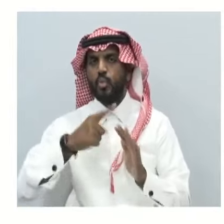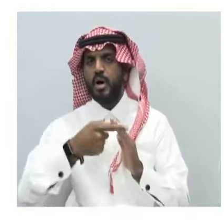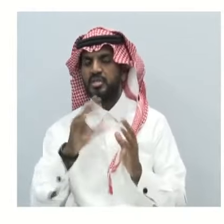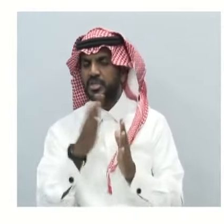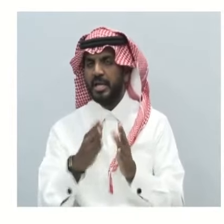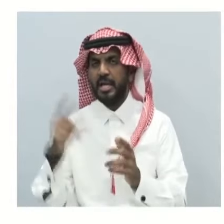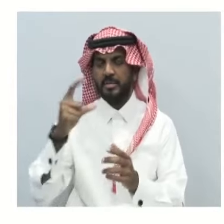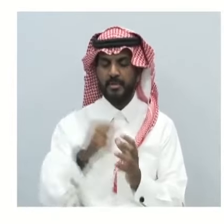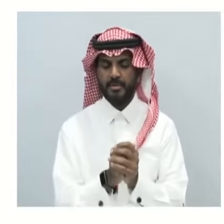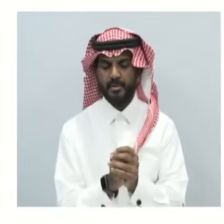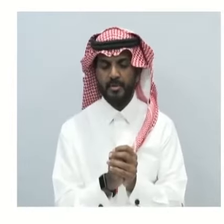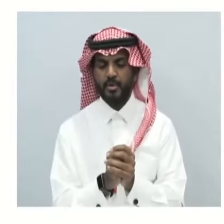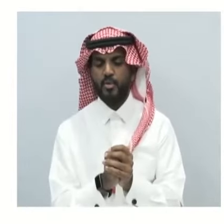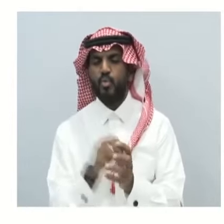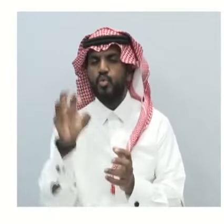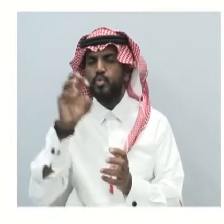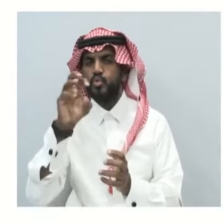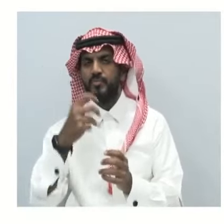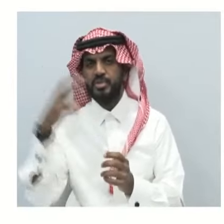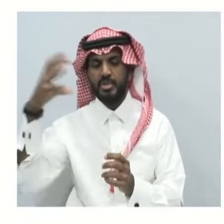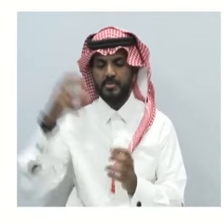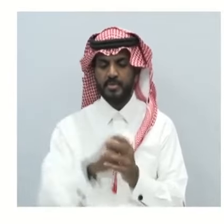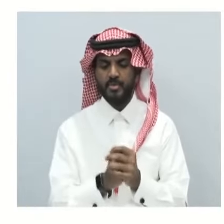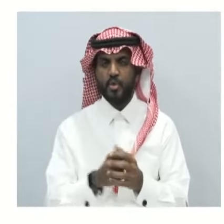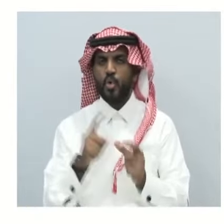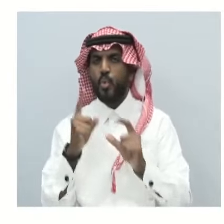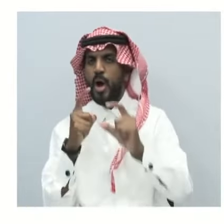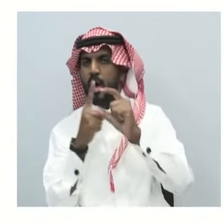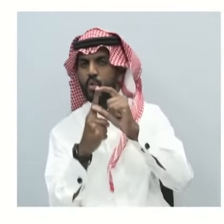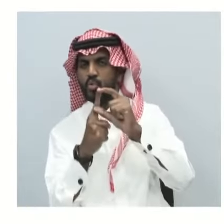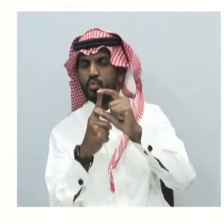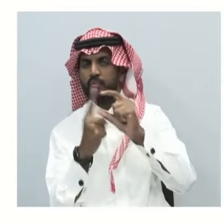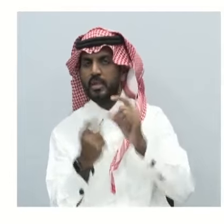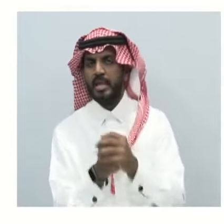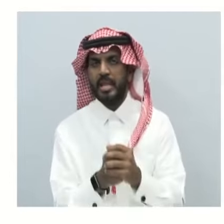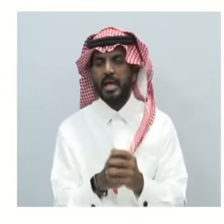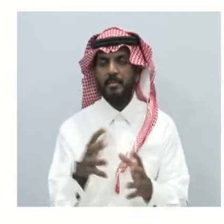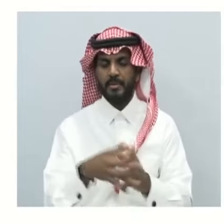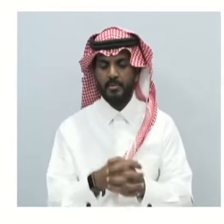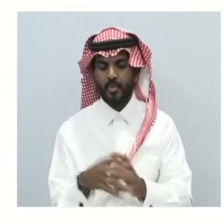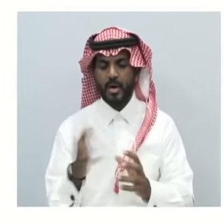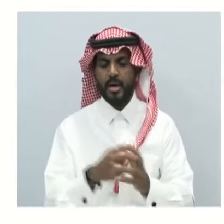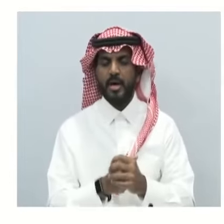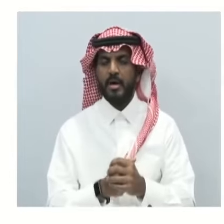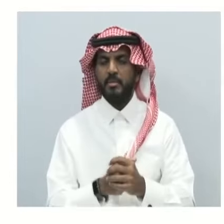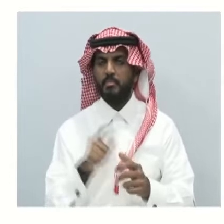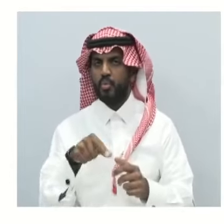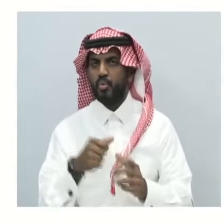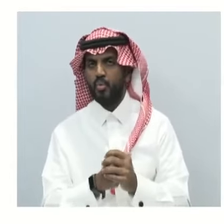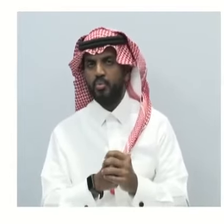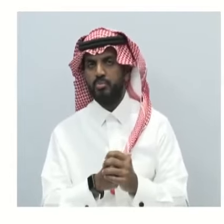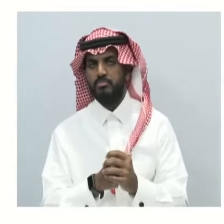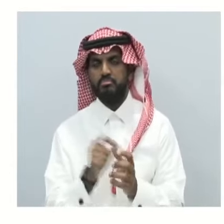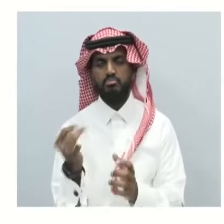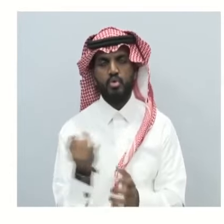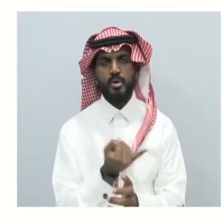كسوف الشمس وخسوف القمر اليوم باذن الله تعالى طالبته سوف يمر علينا مفردتين